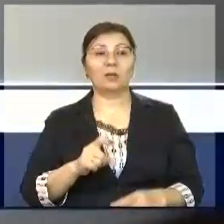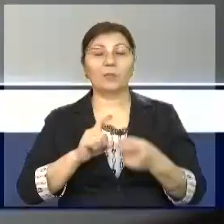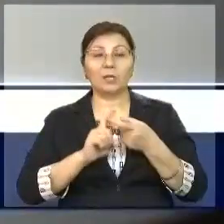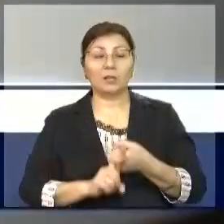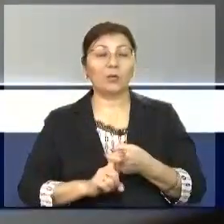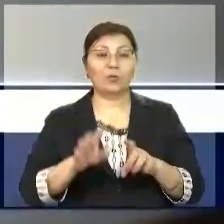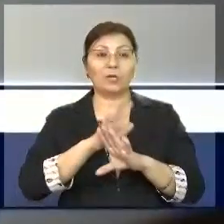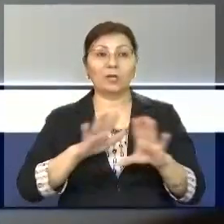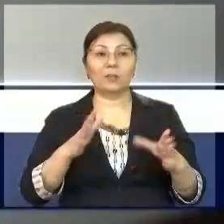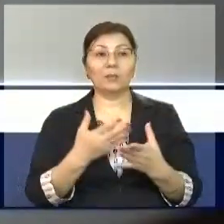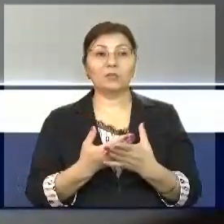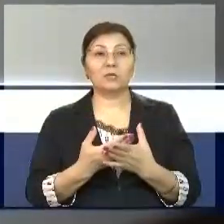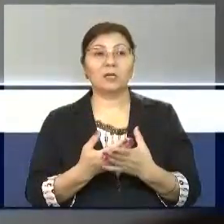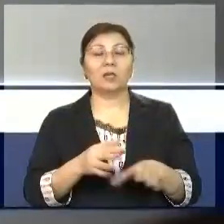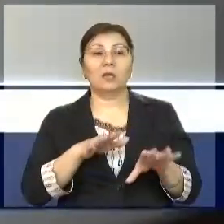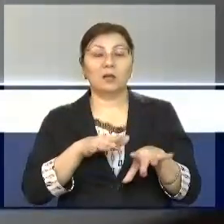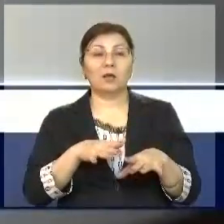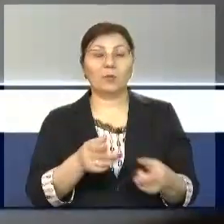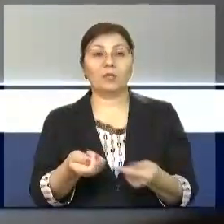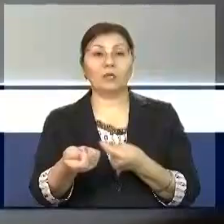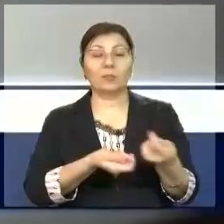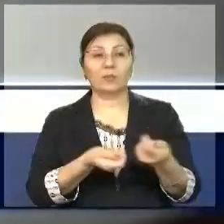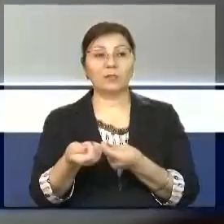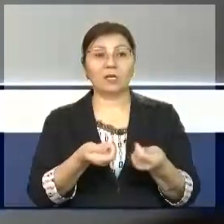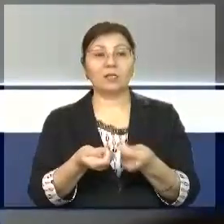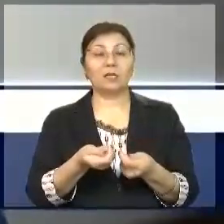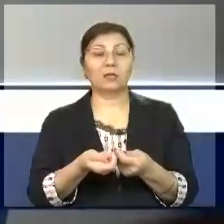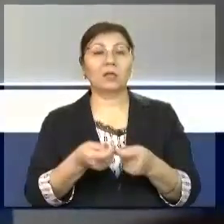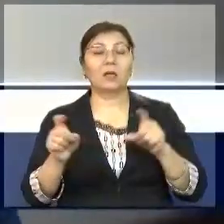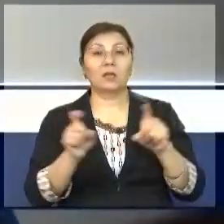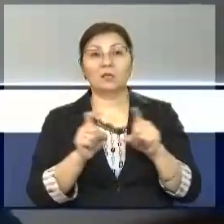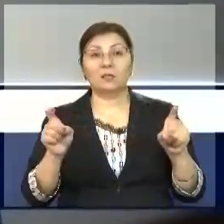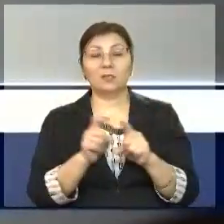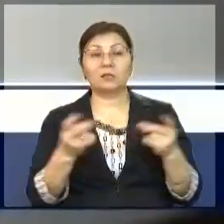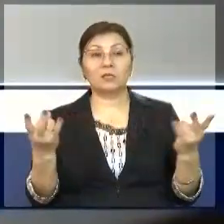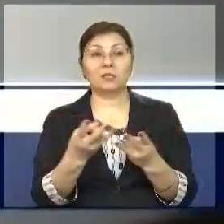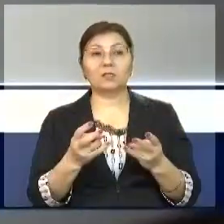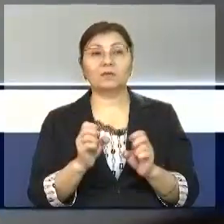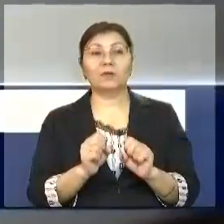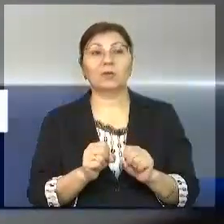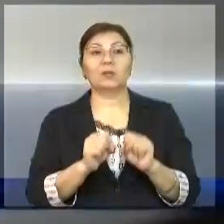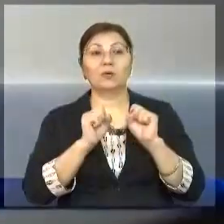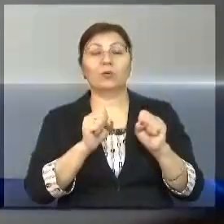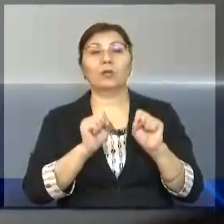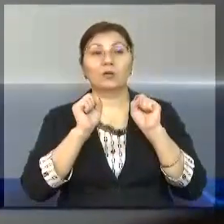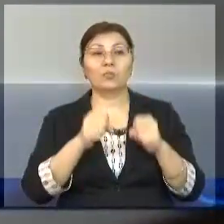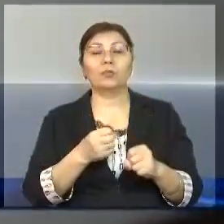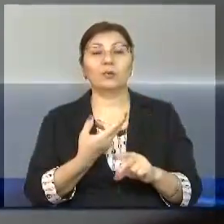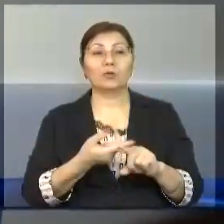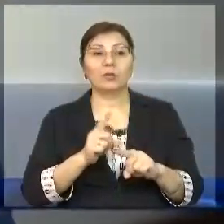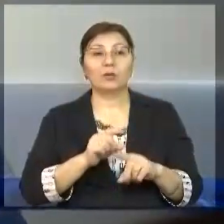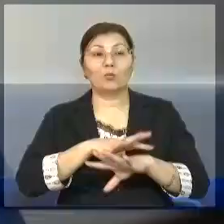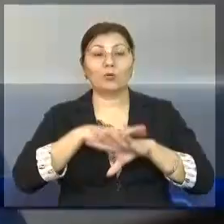емес. Ол компьютермен басқарылады. Сондықтан бұның жаңа қорғаныс мүмкіндіктері өте көп.